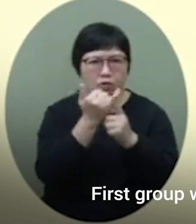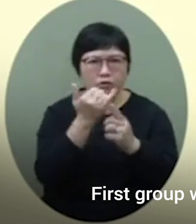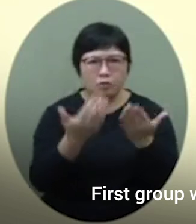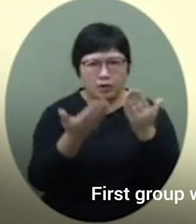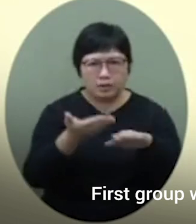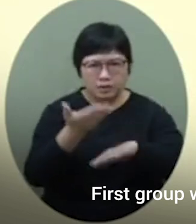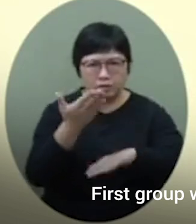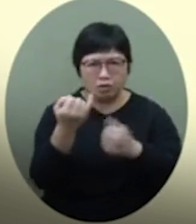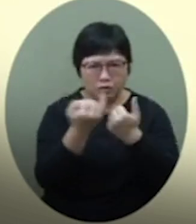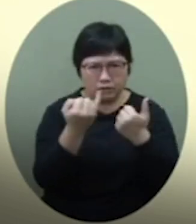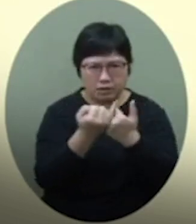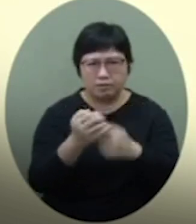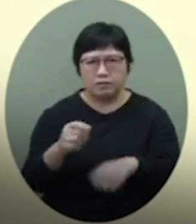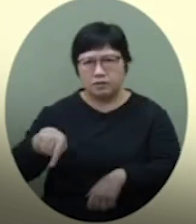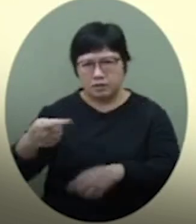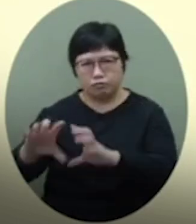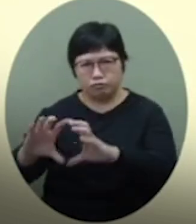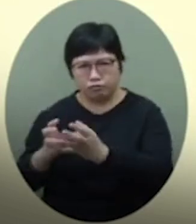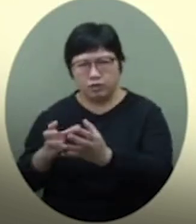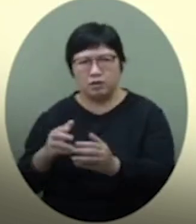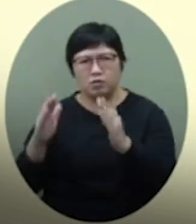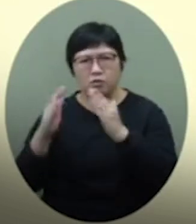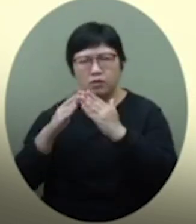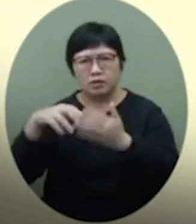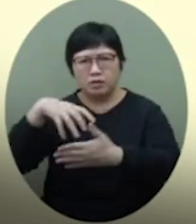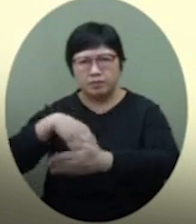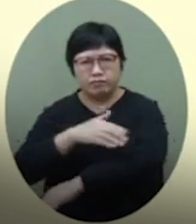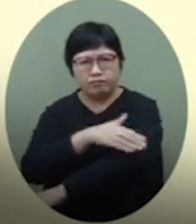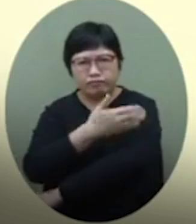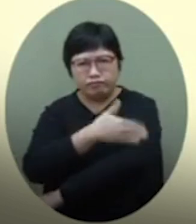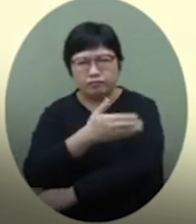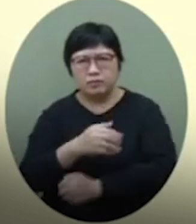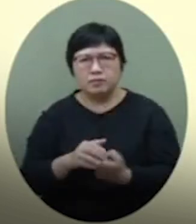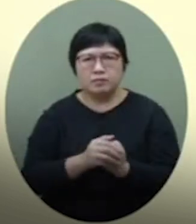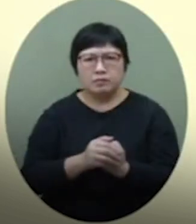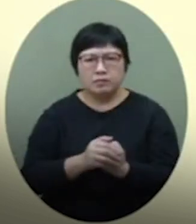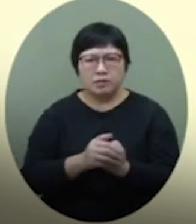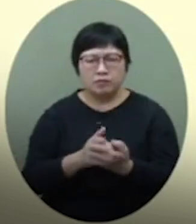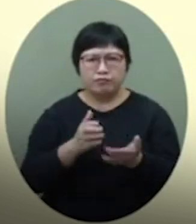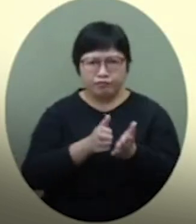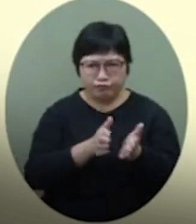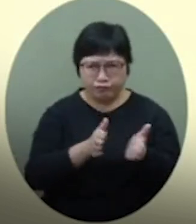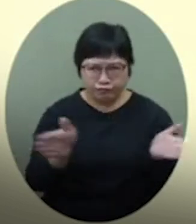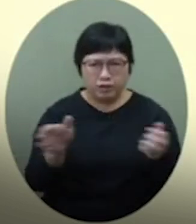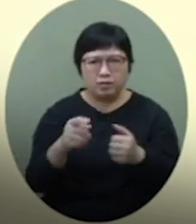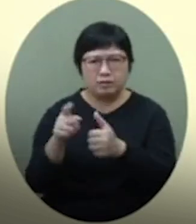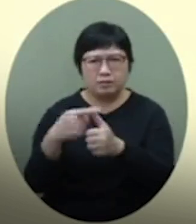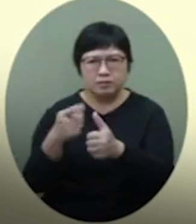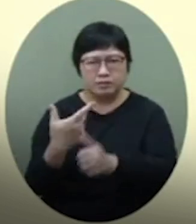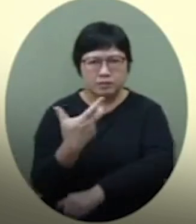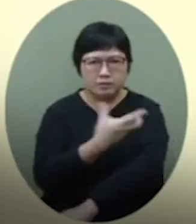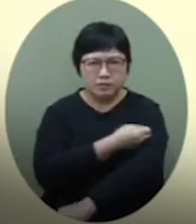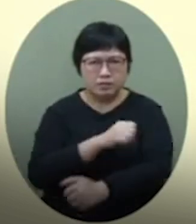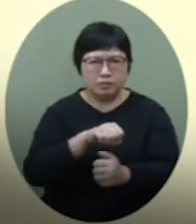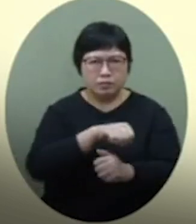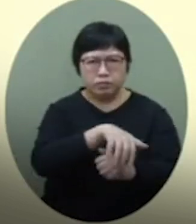上嘅学生，第二个组别咧就系家庭佣工。经过扩大范围之后咧，优先接种组别嘅覆